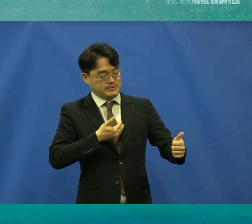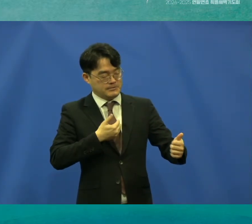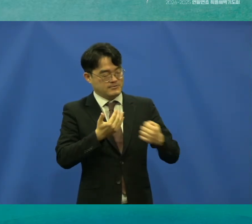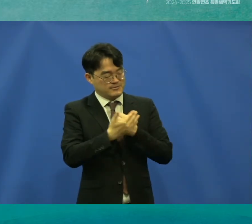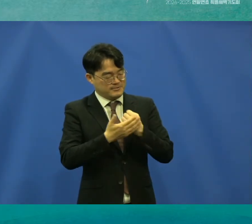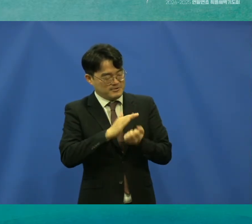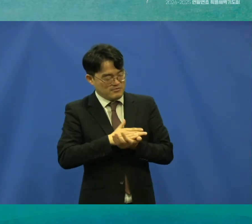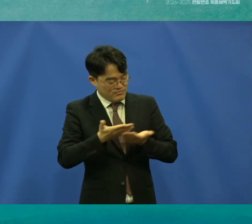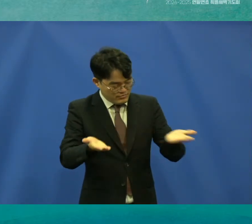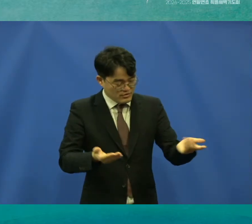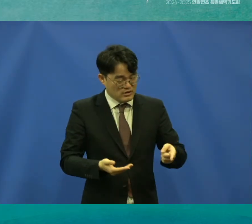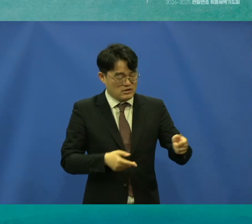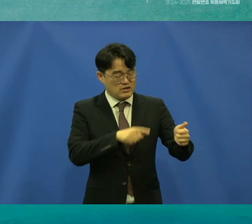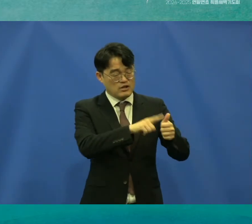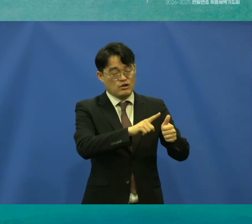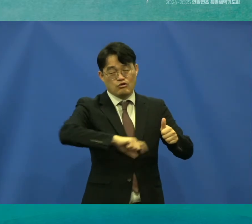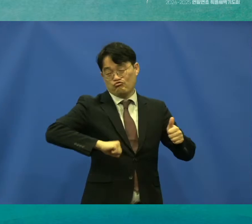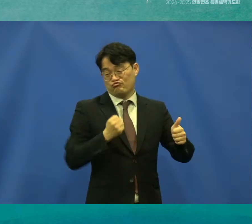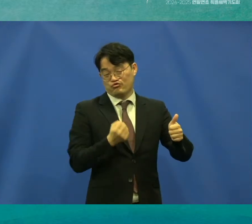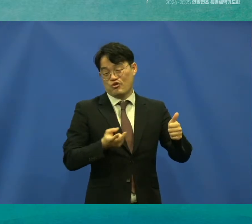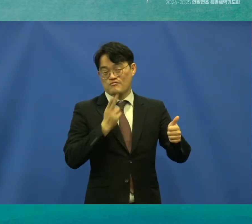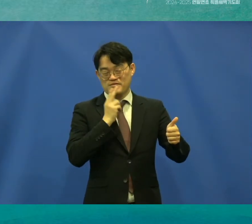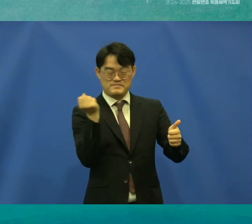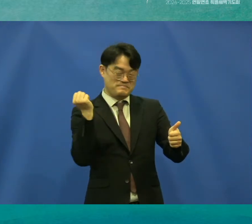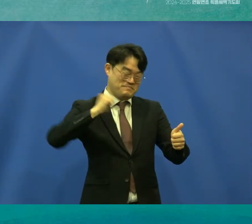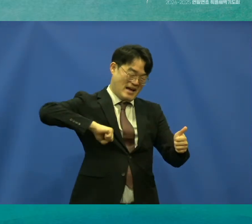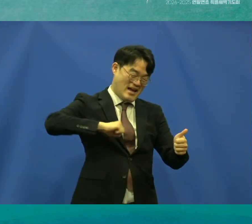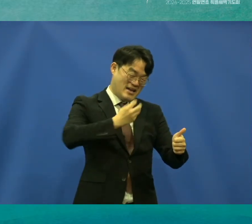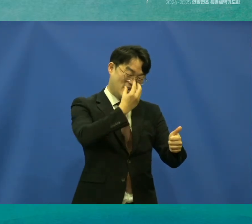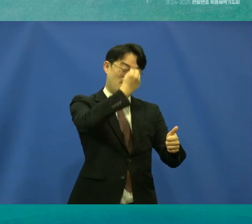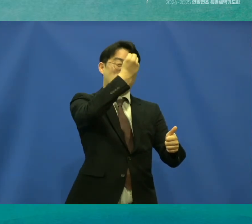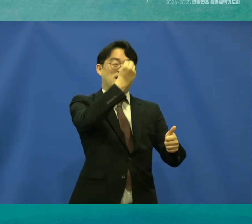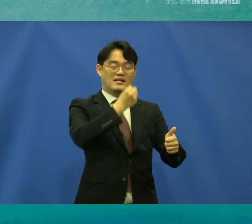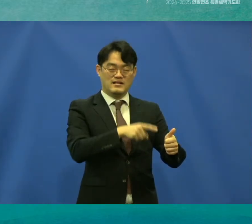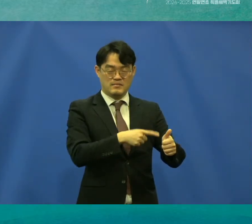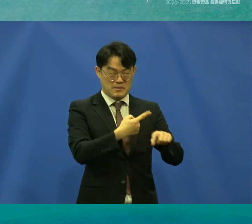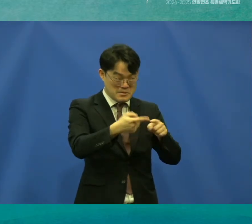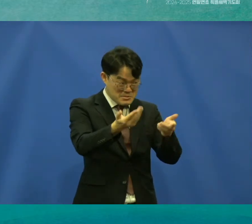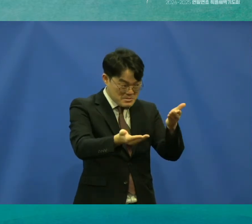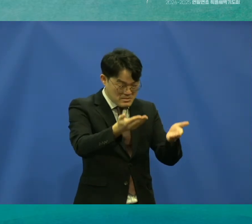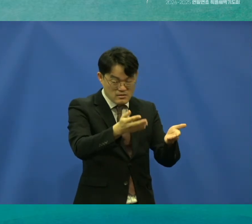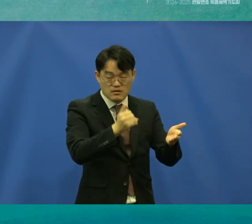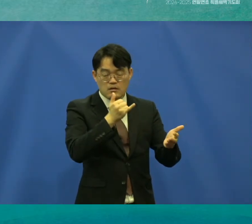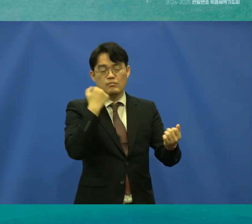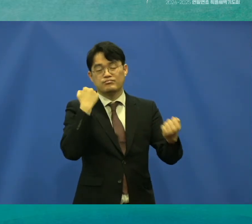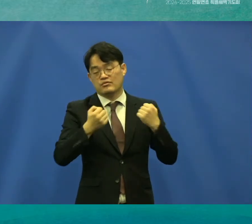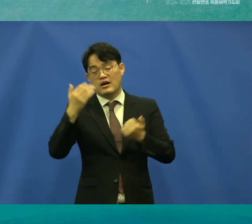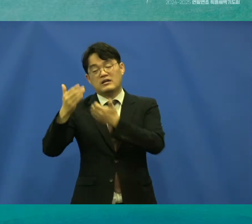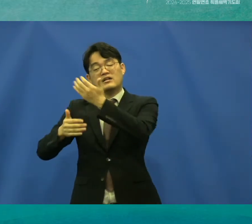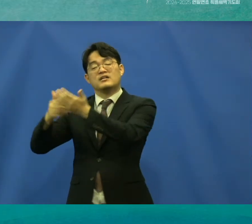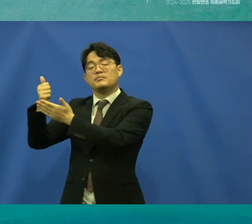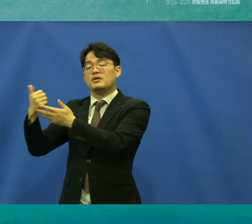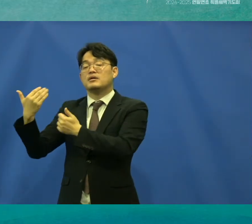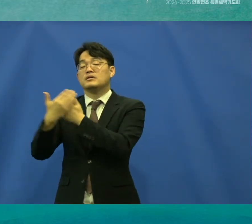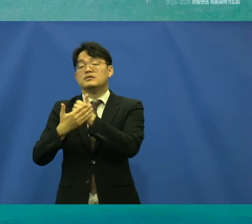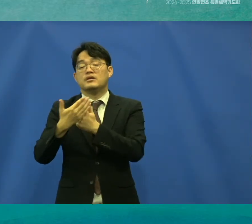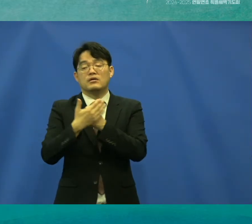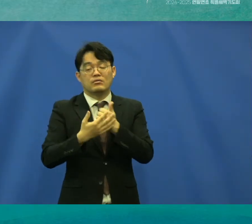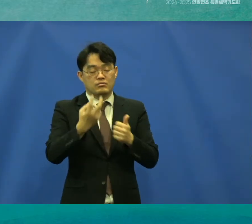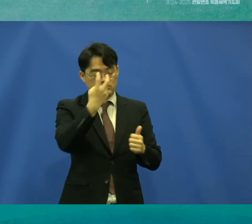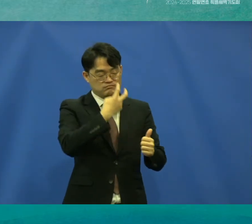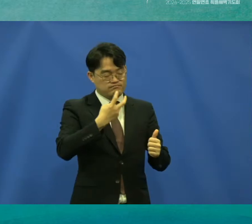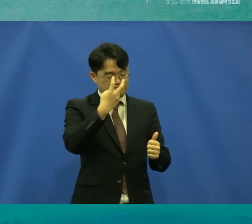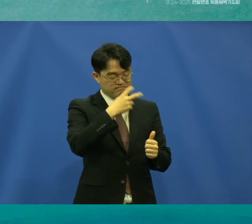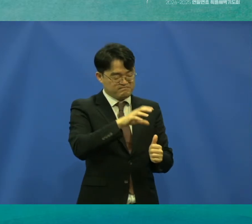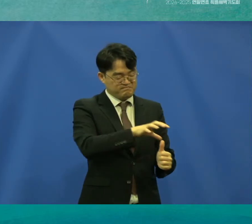반항합니다. 교만합니다. 그럼에도 하나님은 은혜로 덮어주십니다. 죽을 고비에서 건져주십니다.